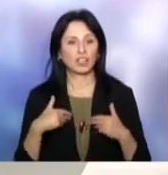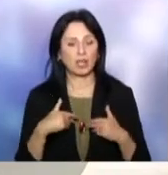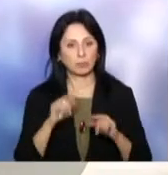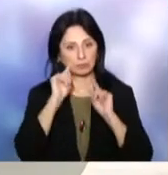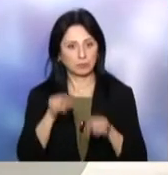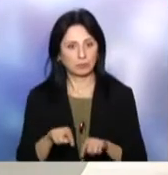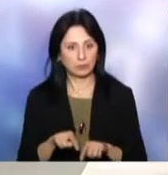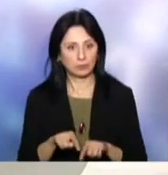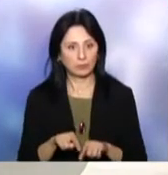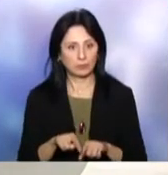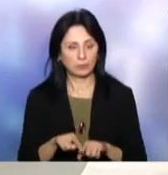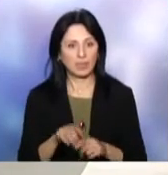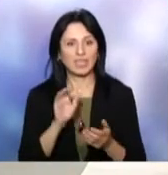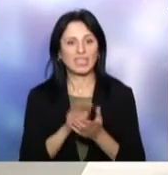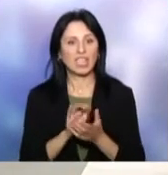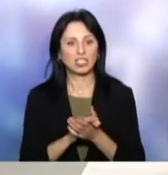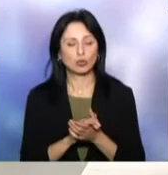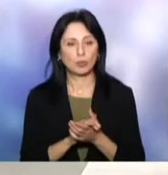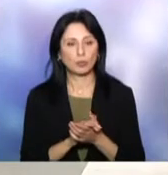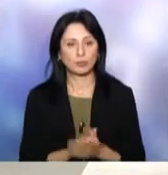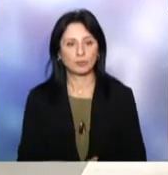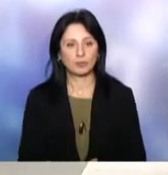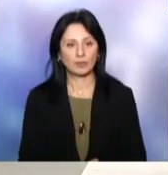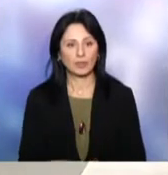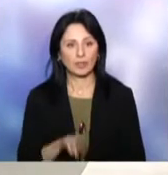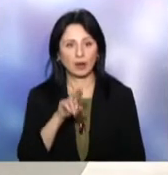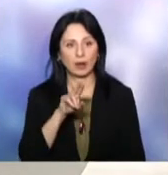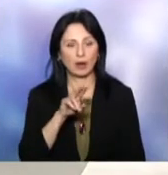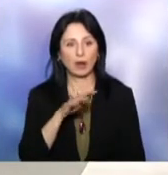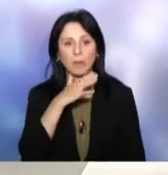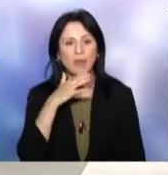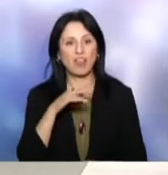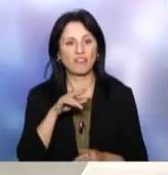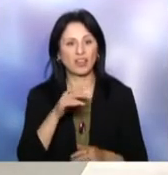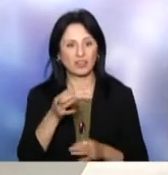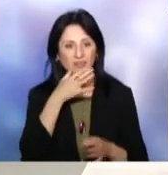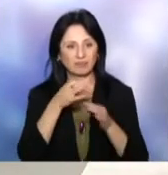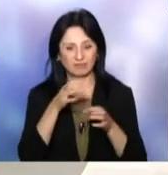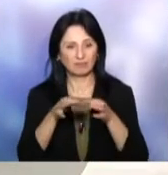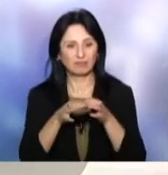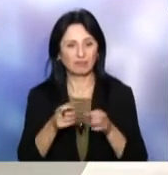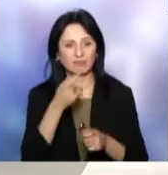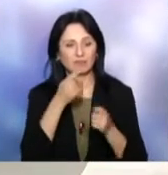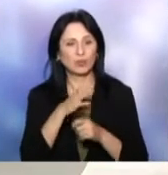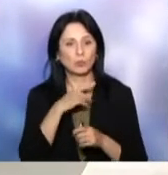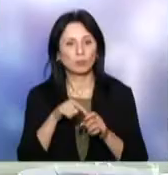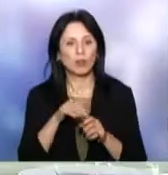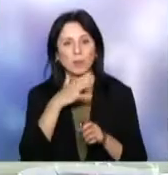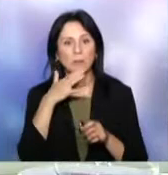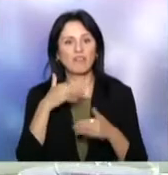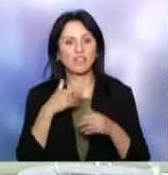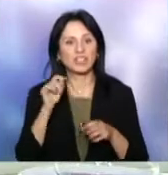ან საყოველთაოდ ნაცნობი პოლივიტამინები, ანუ ბევრი ვიტამინი ერთად რო შედის, ასეთი პროდუქტი შეიძლება